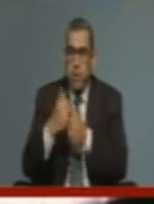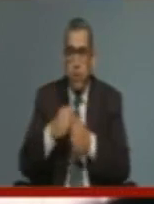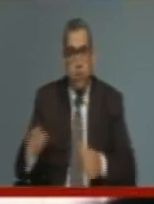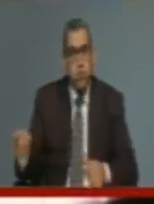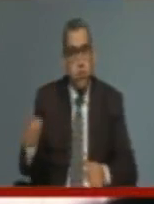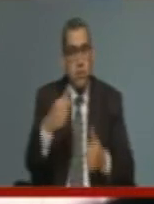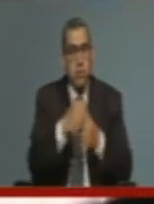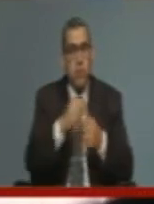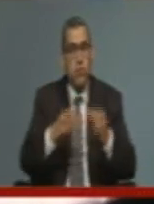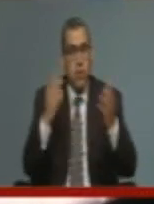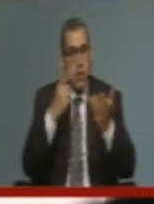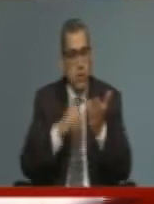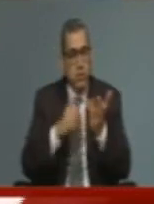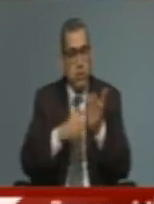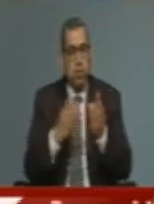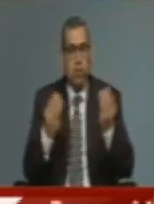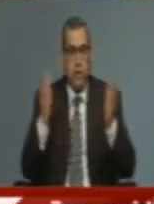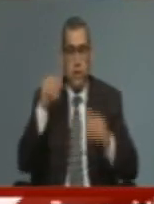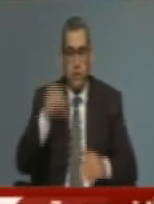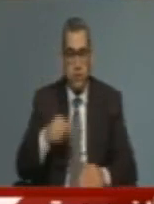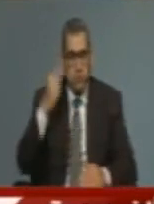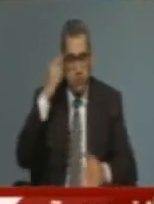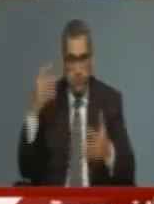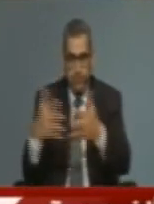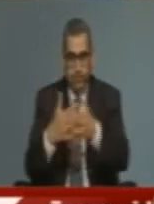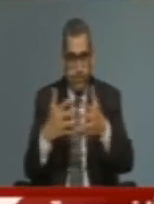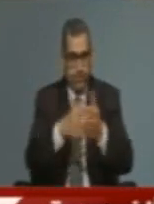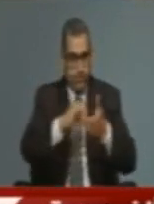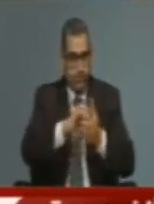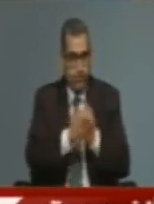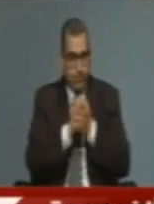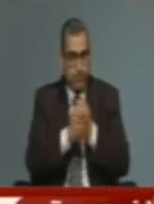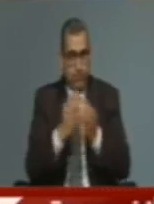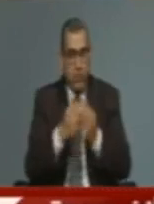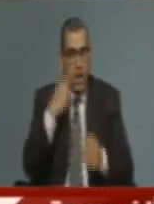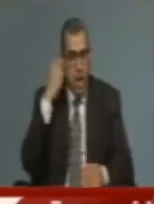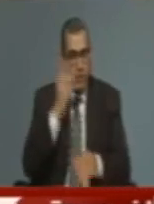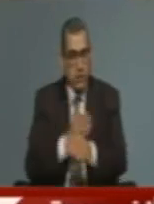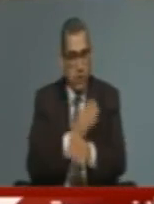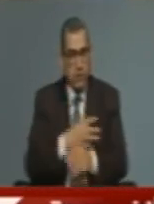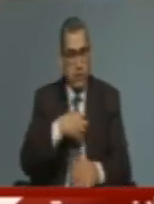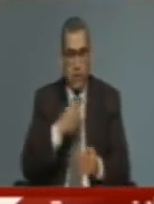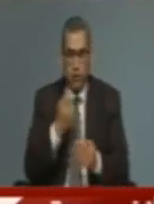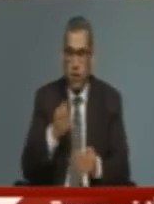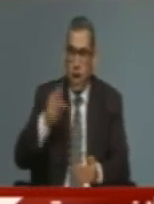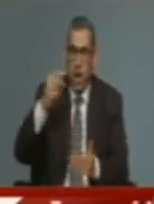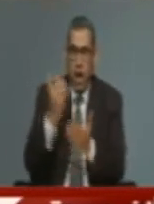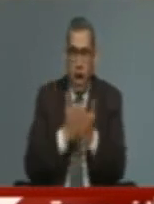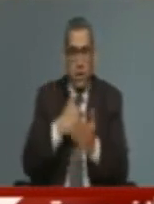كتير. فالنهارده لما نتضافر كلنا، كلنا بنقاس يا محمد دلوقتي عشان الازمه الاقتصاديه وانا بعترف،